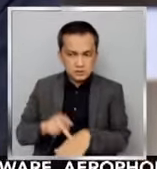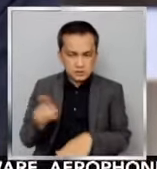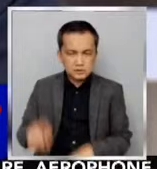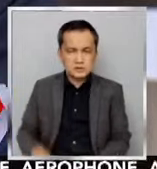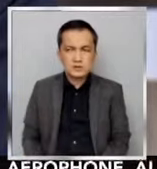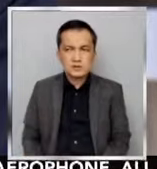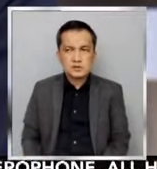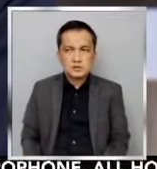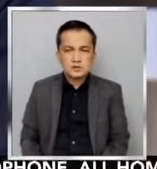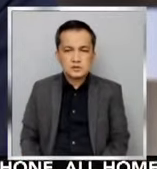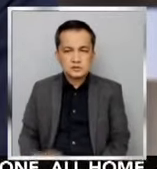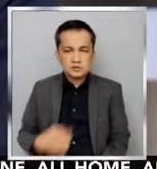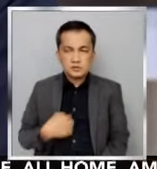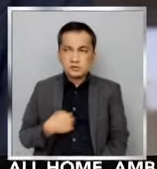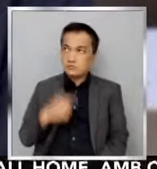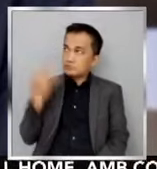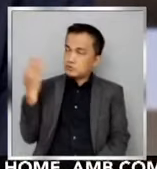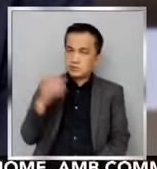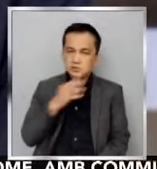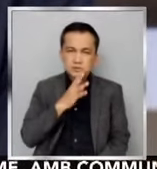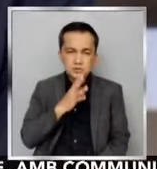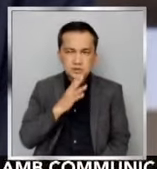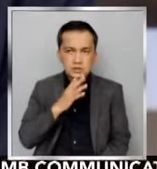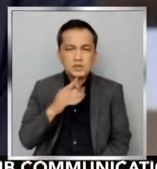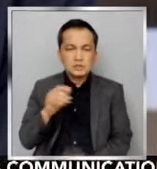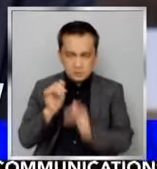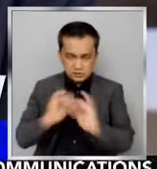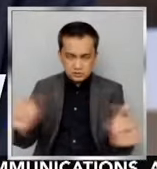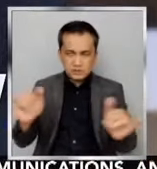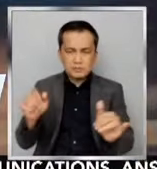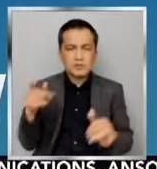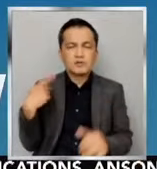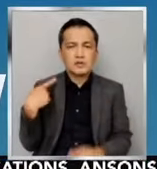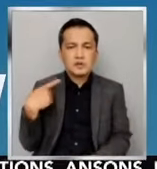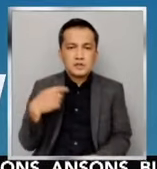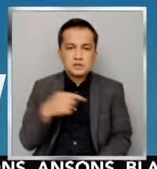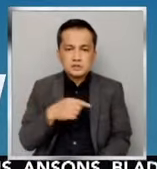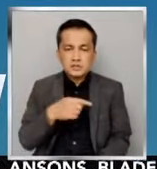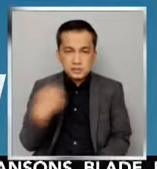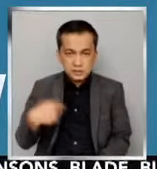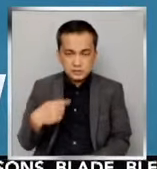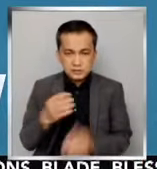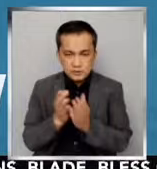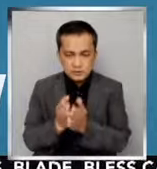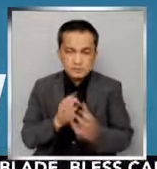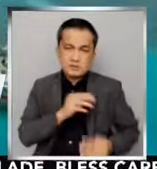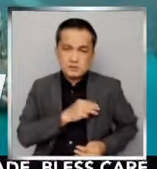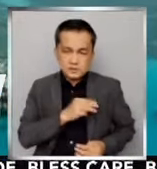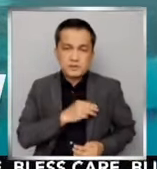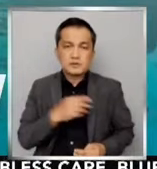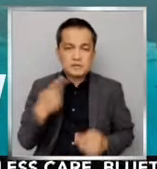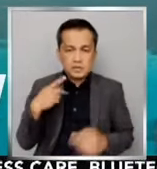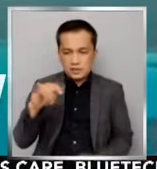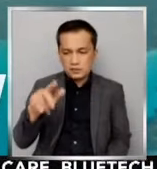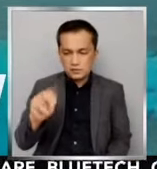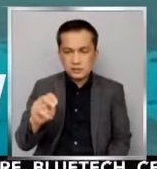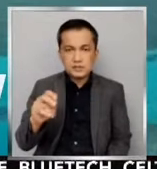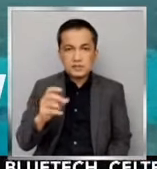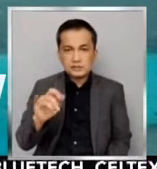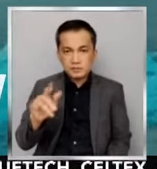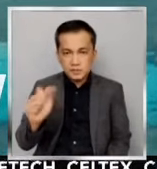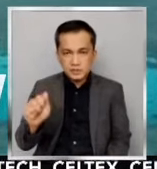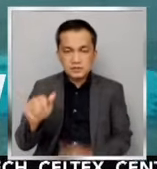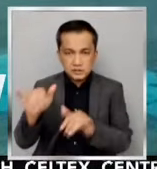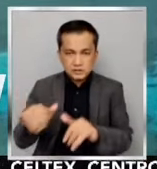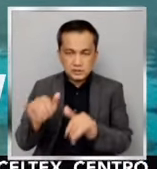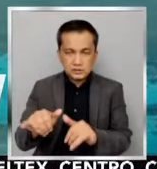that there is still Chinese maritime militia in Ayungin and Sabina Shoals. May mga Chinese vessel pa rin daw na nananatili